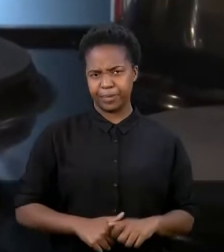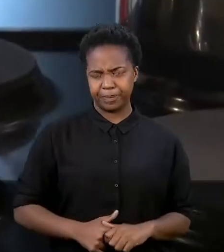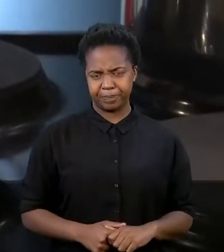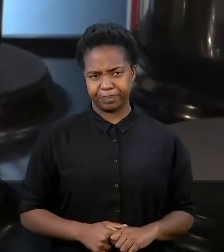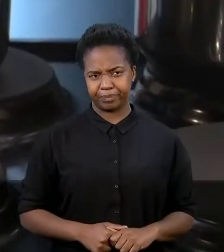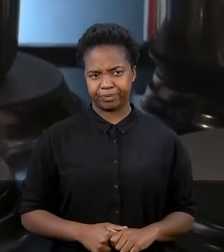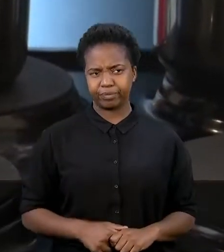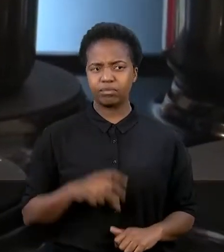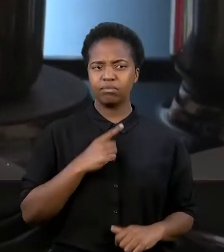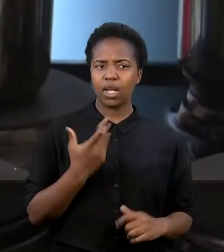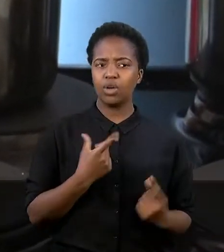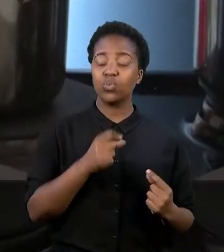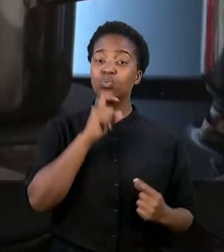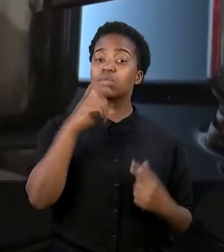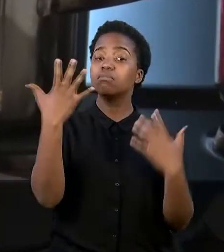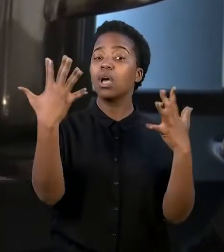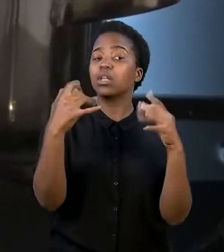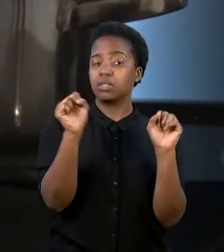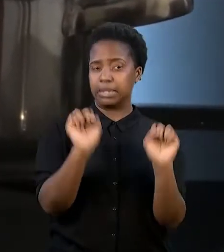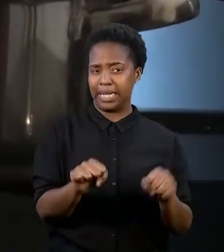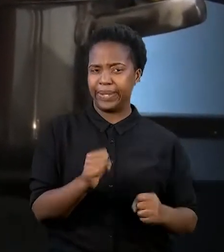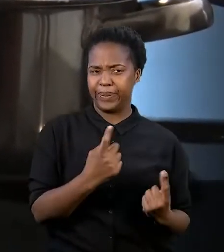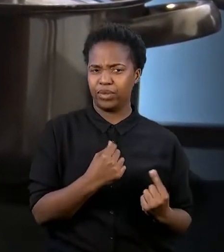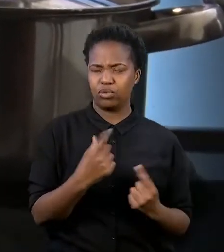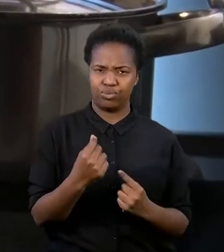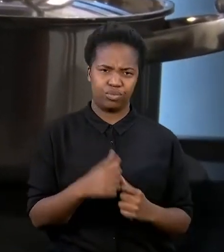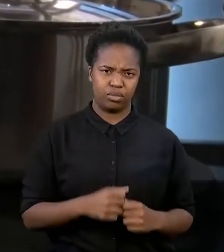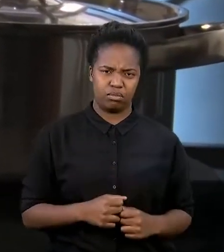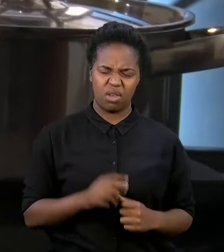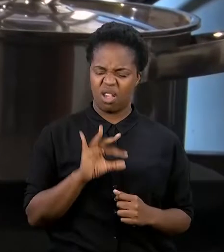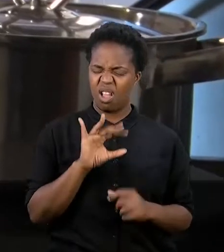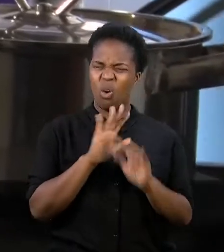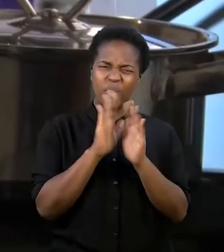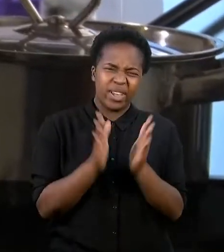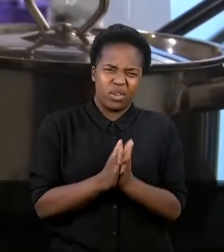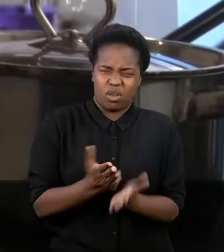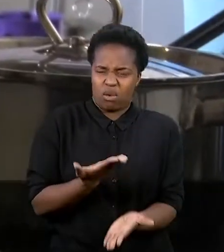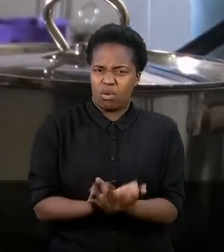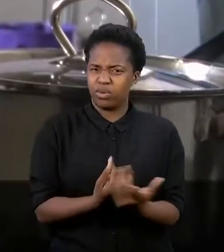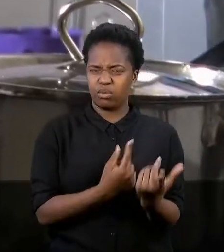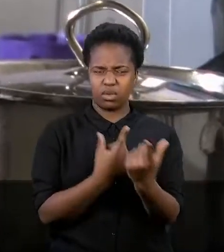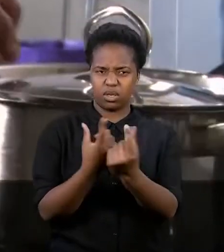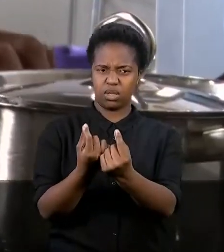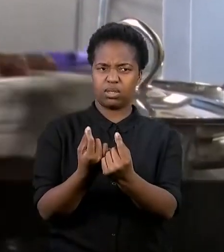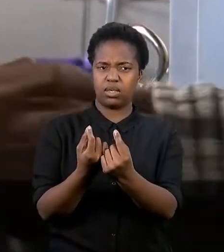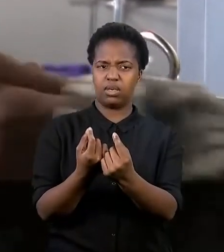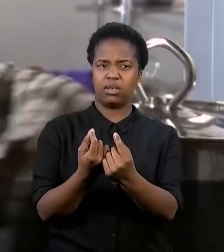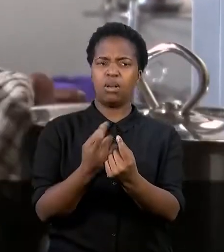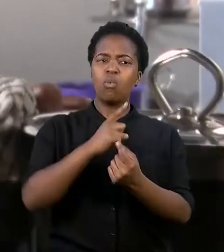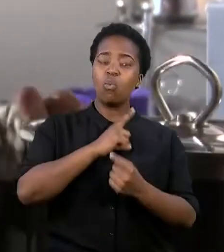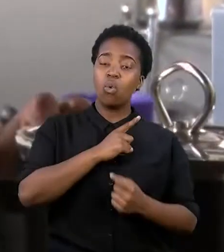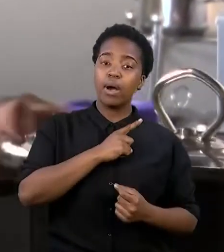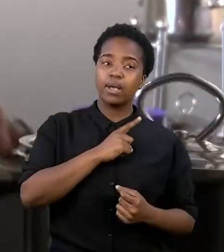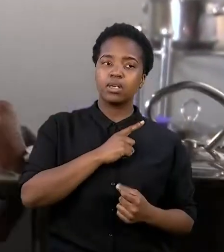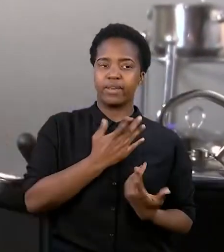ni nga koti ku timovha, a ni nga koti ku tirhisa mavoko. Na xipichi a ni nga ri na xona, mara so far ni qilini va right xipichi.